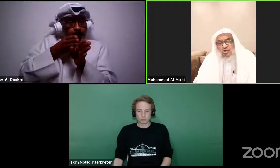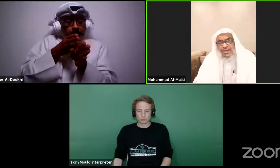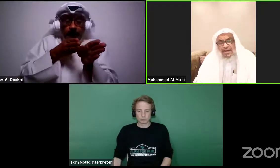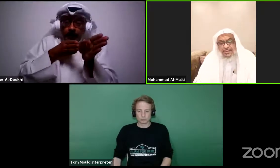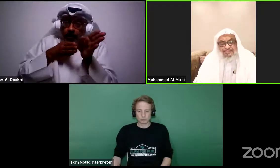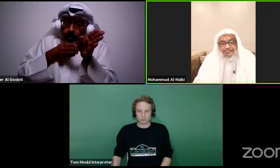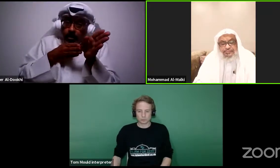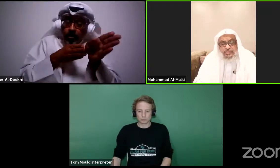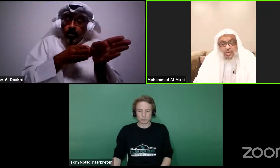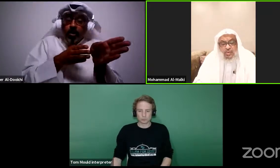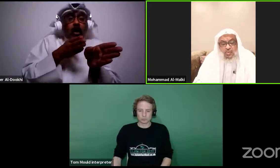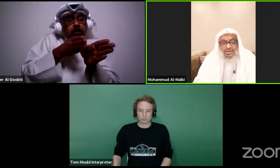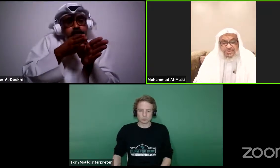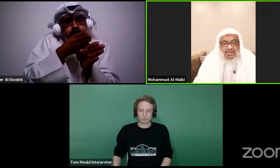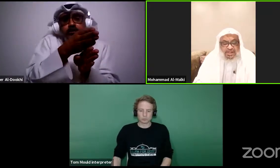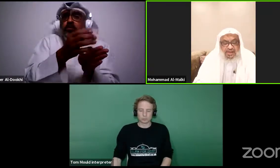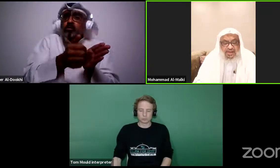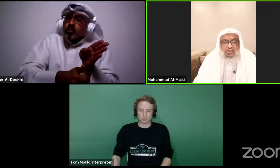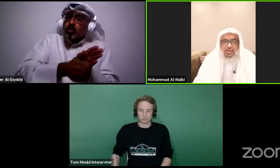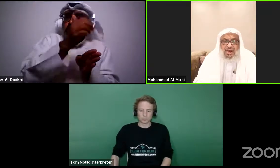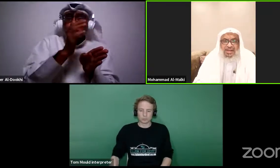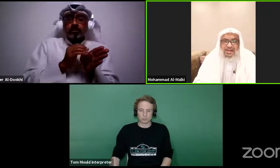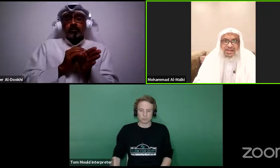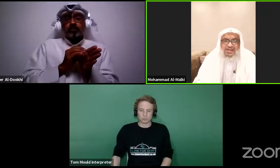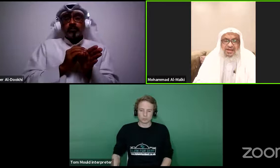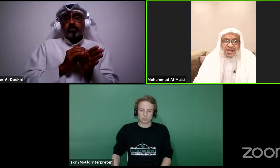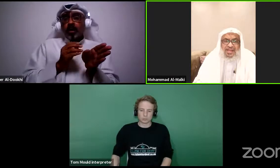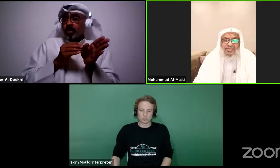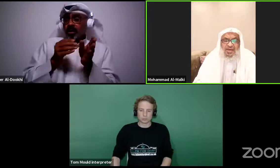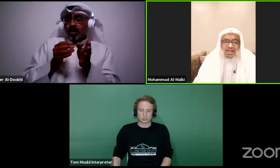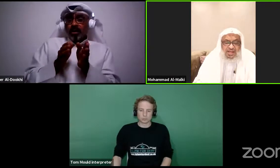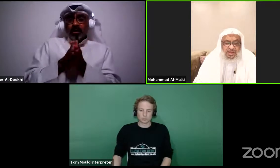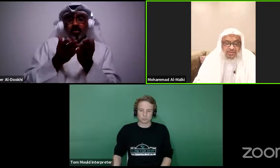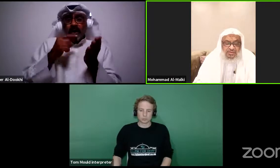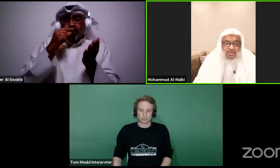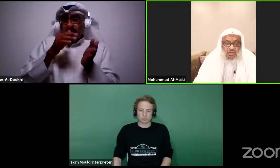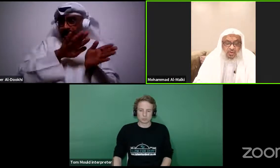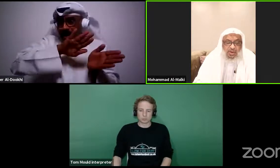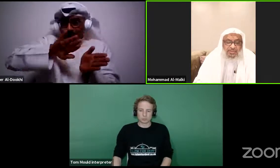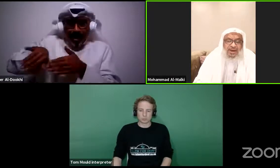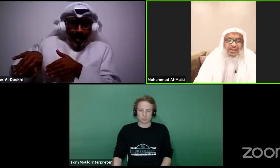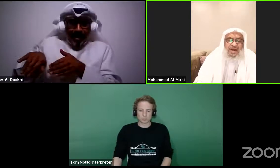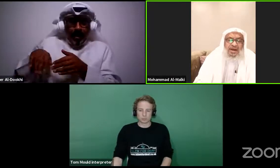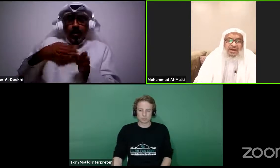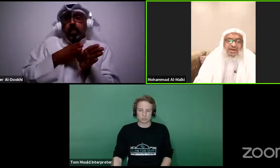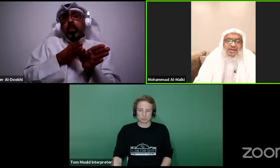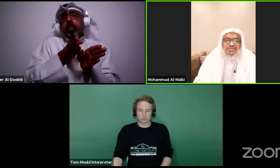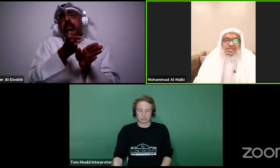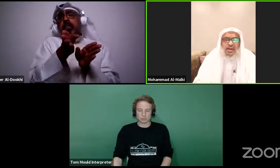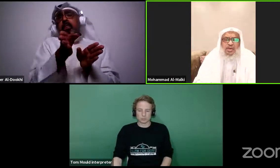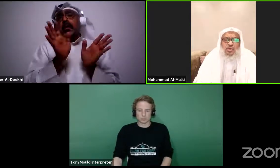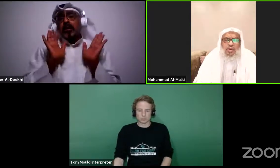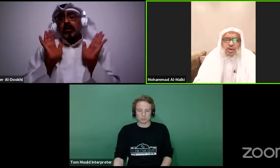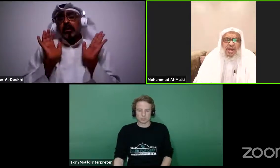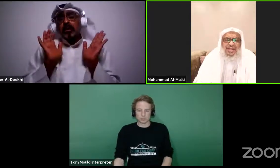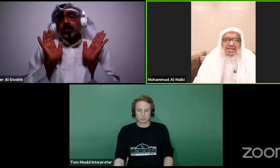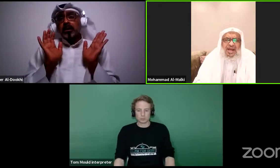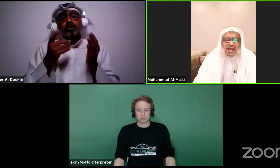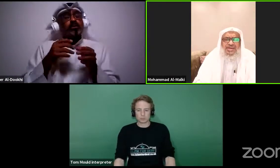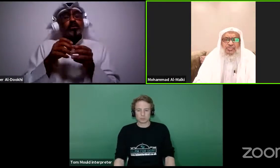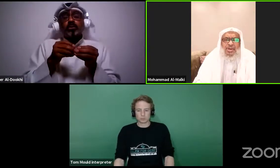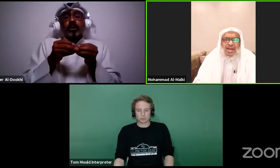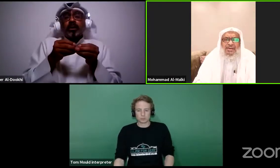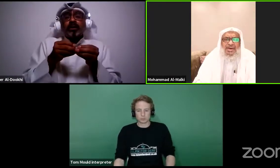على الهدى ومن تركه كان على ضلاله. ومعنى تركه